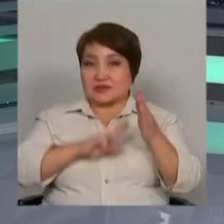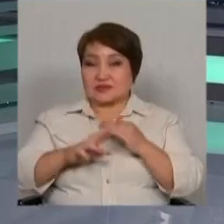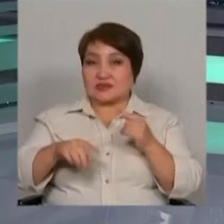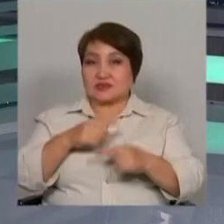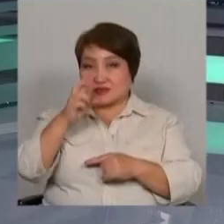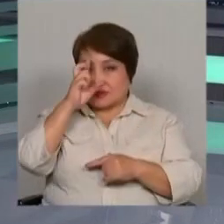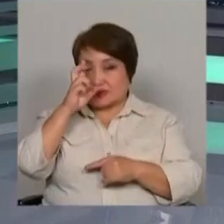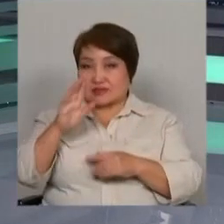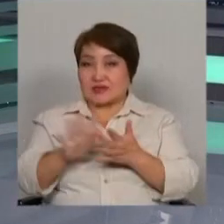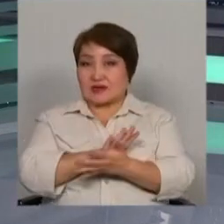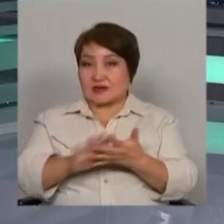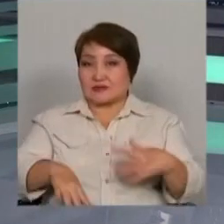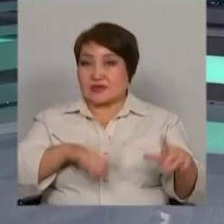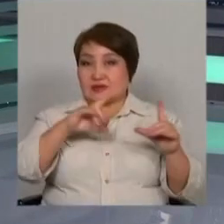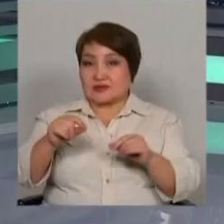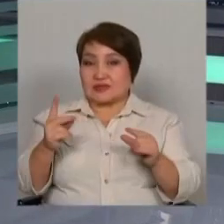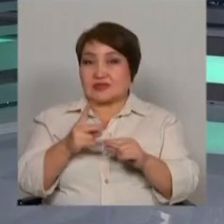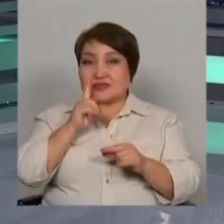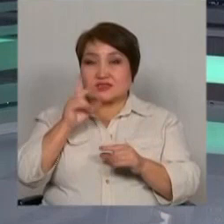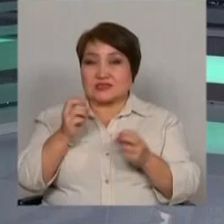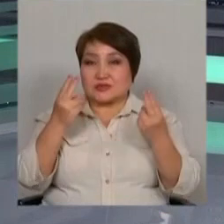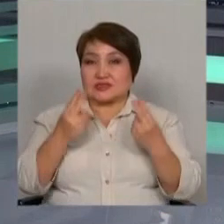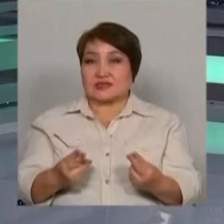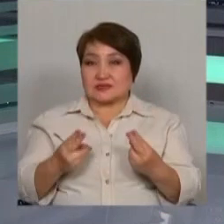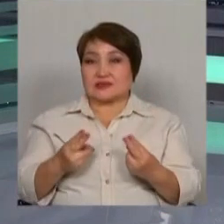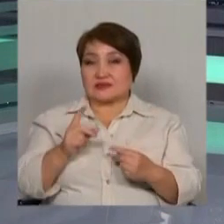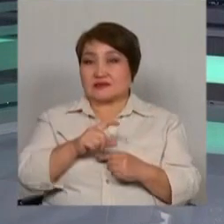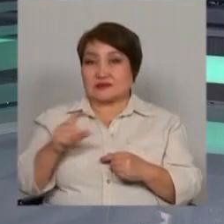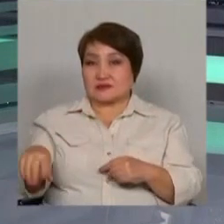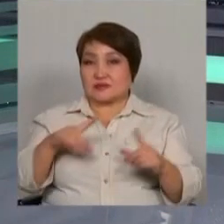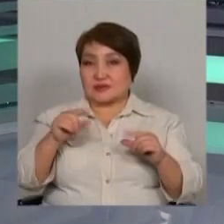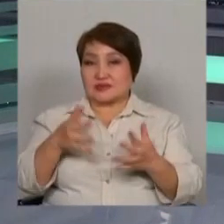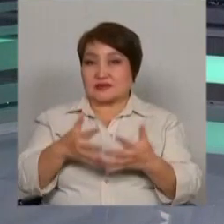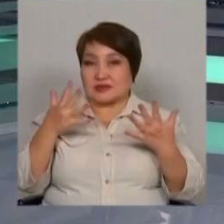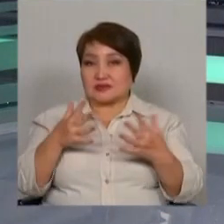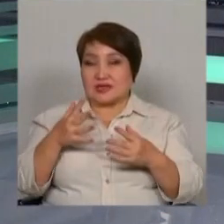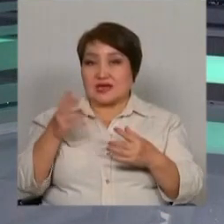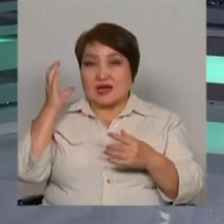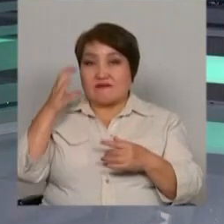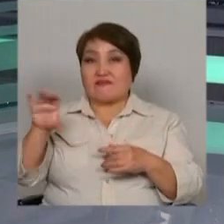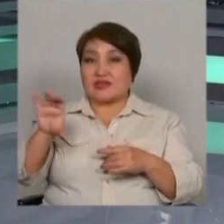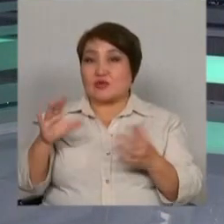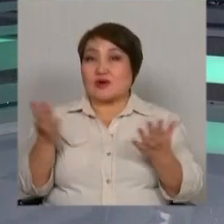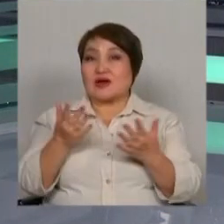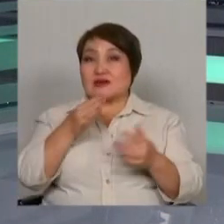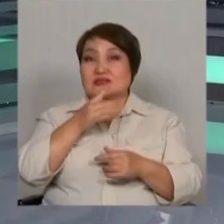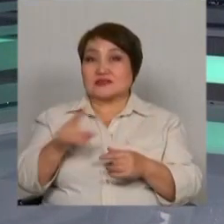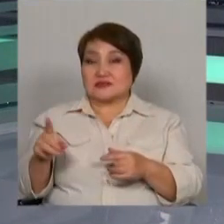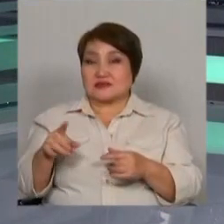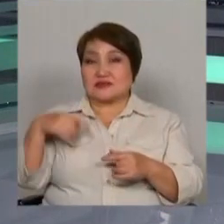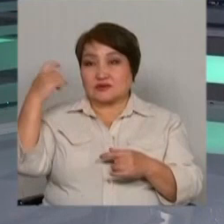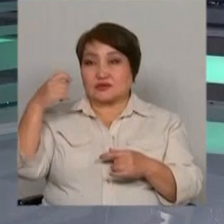екі жас ғалым Ермұхамед Маралбек пен Әрлен Сейтбатқал анықтаған. Видео қай кезеңде түсіріліп, онда қандай оқиға